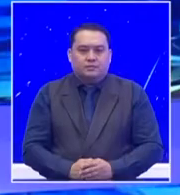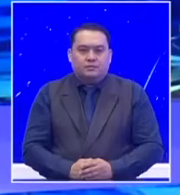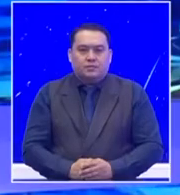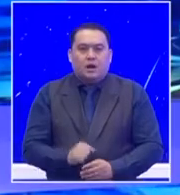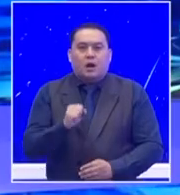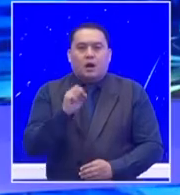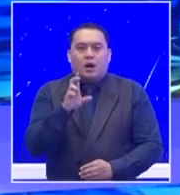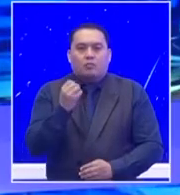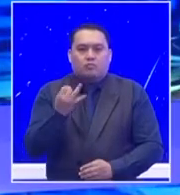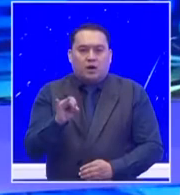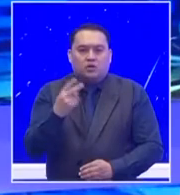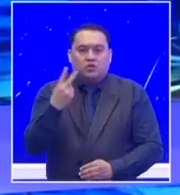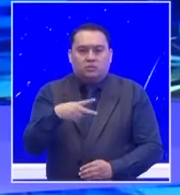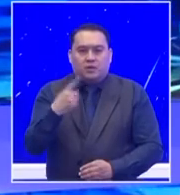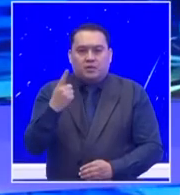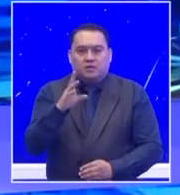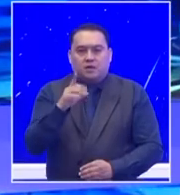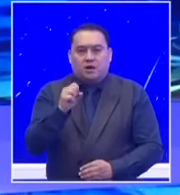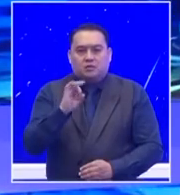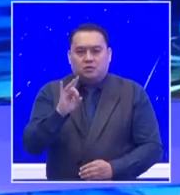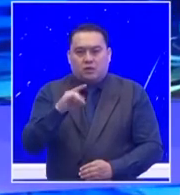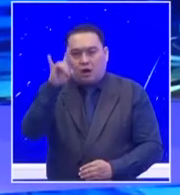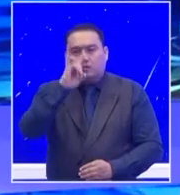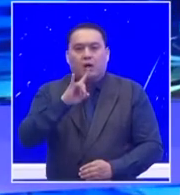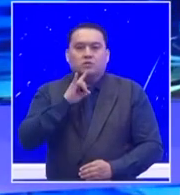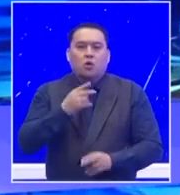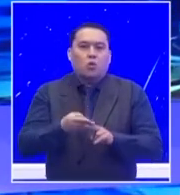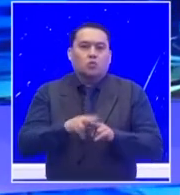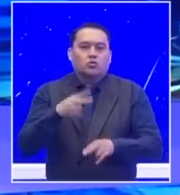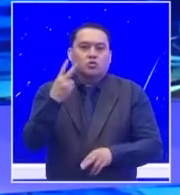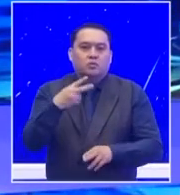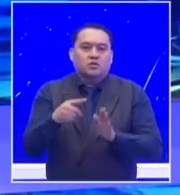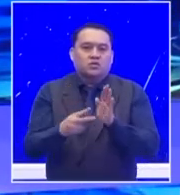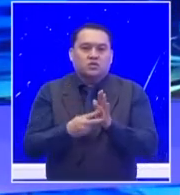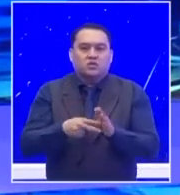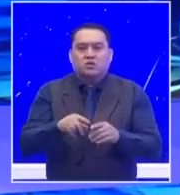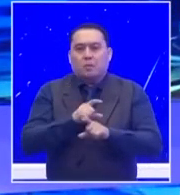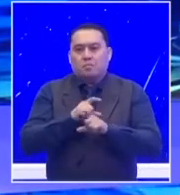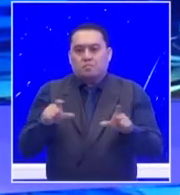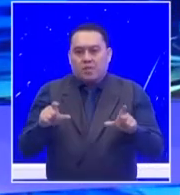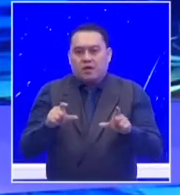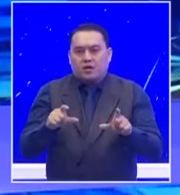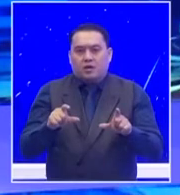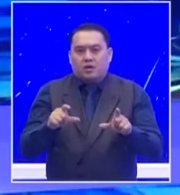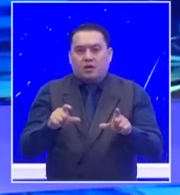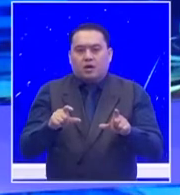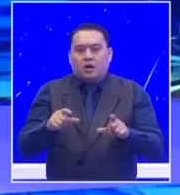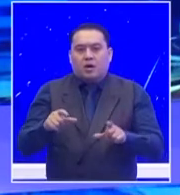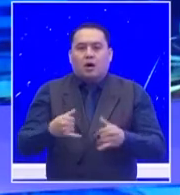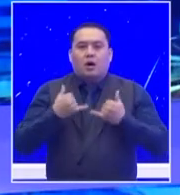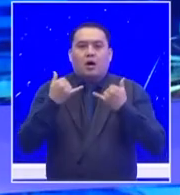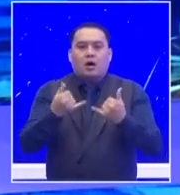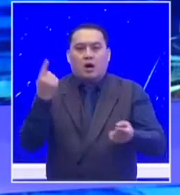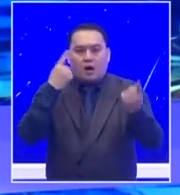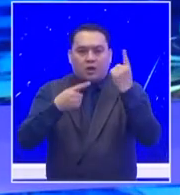Абай және 21-ші ғасырдағы Қазақстан. Дәл осындай атаумен номері 28-ші IT мектеп лицейінде бас ақынға арналған